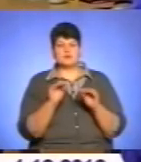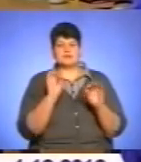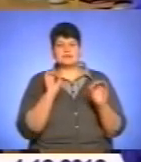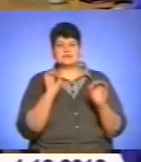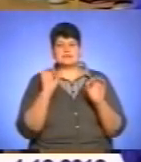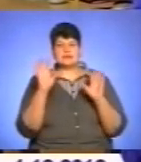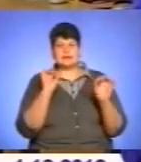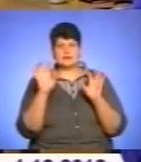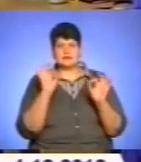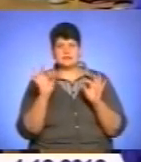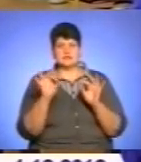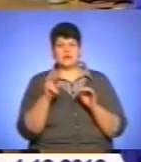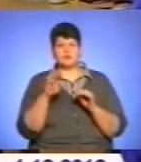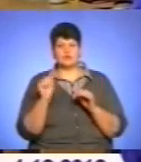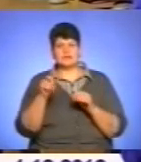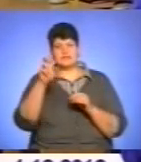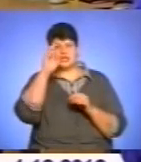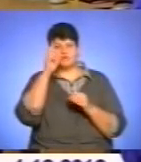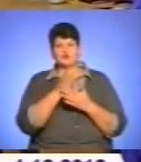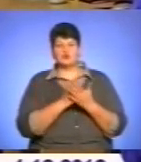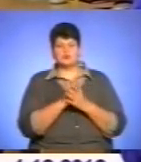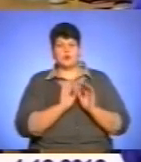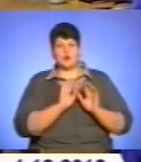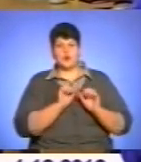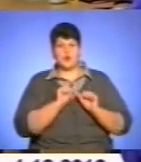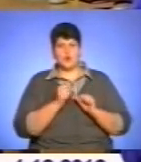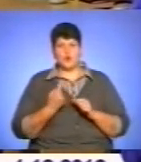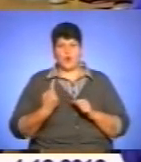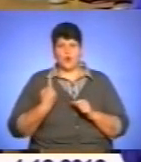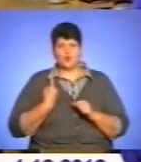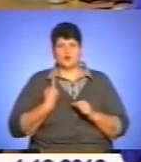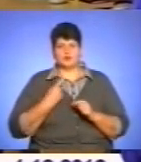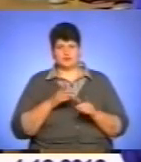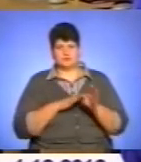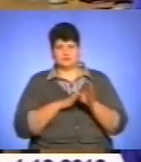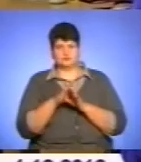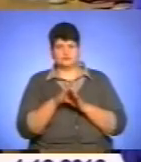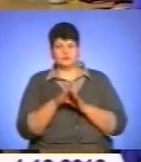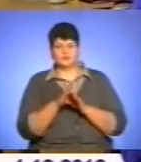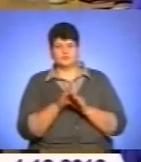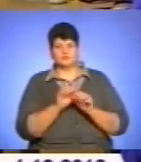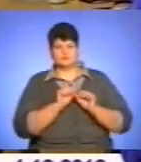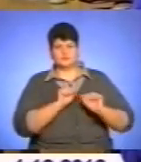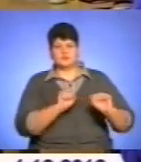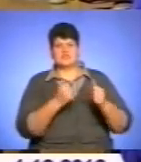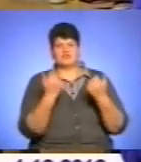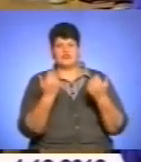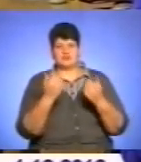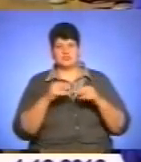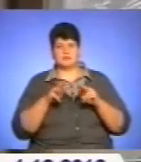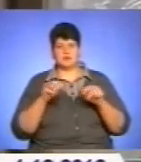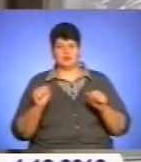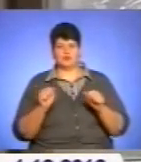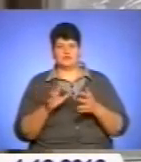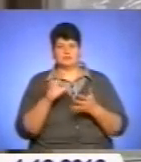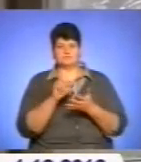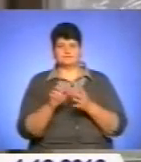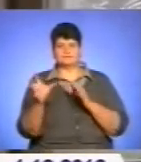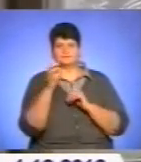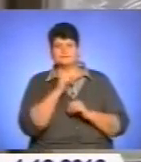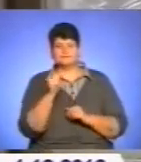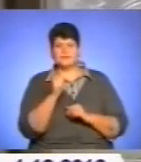сигналізації на пульт Державної служби охорони, що в комплексі надійно захистить вас і ваше майно від злочинних посягань. Не слід